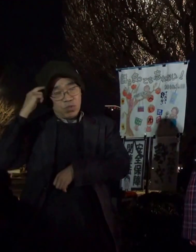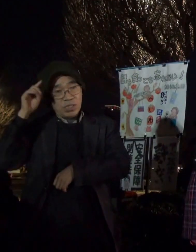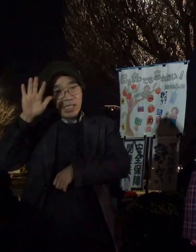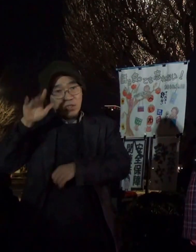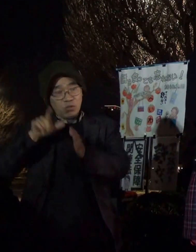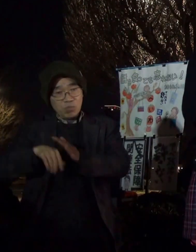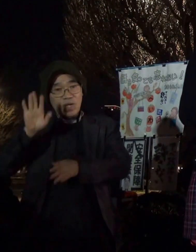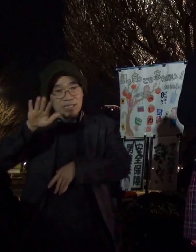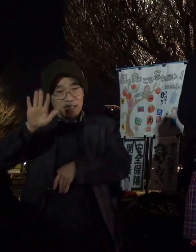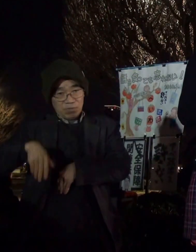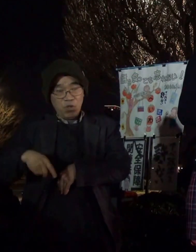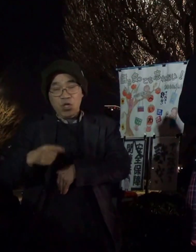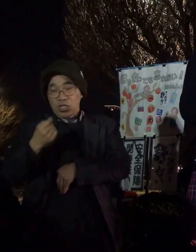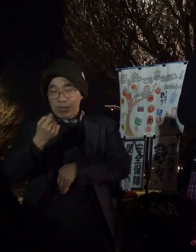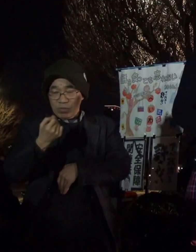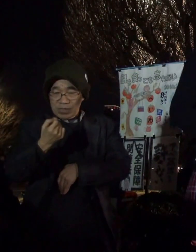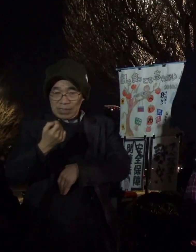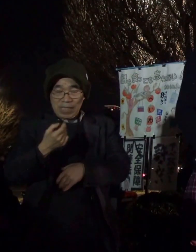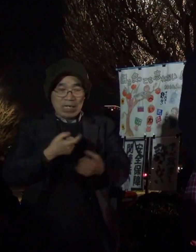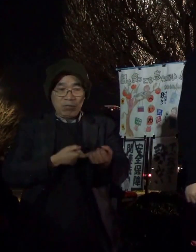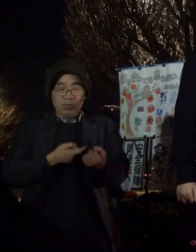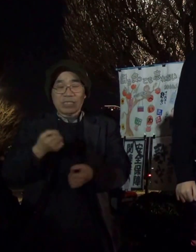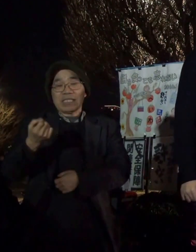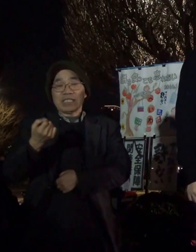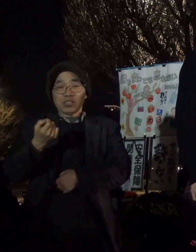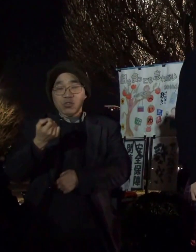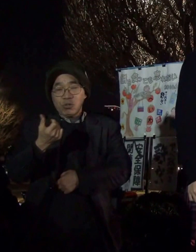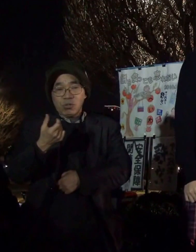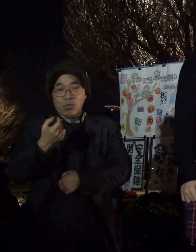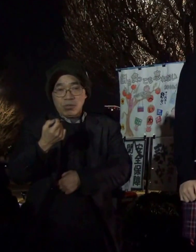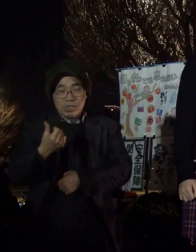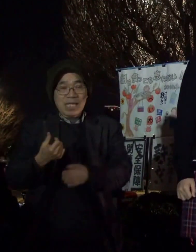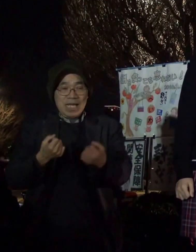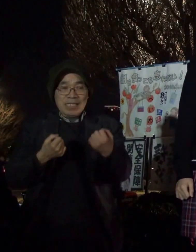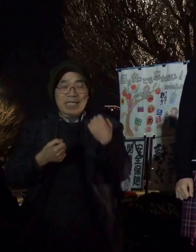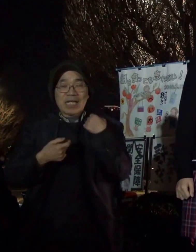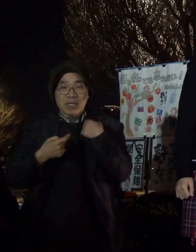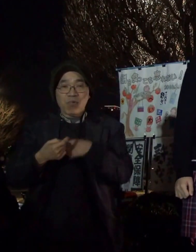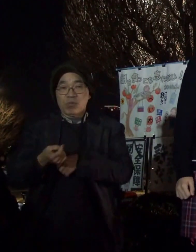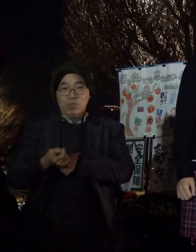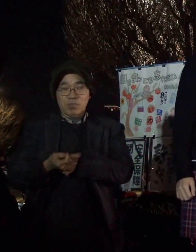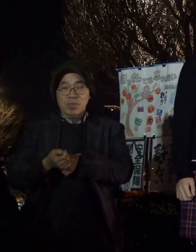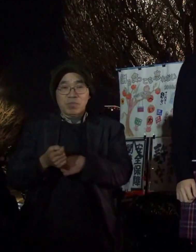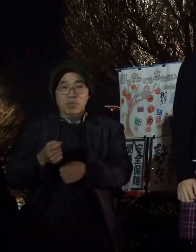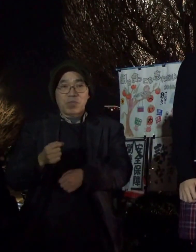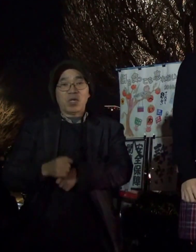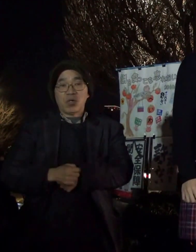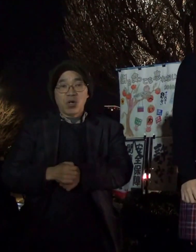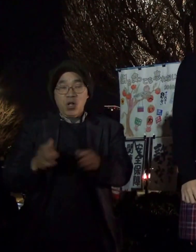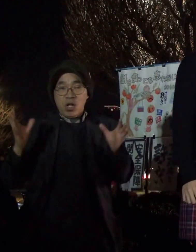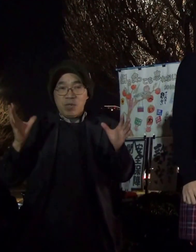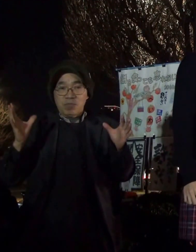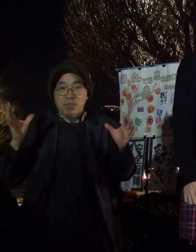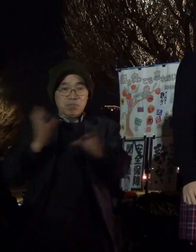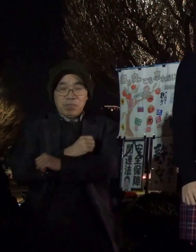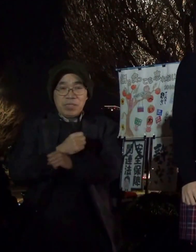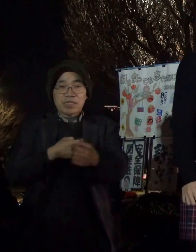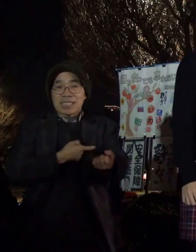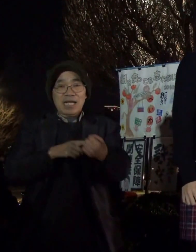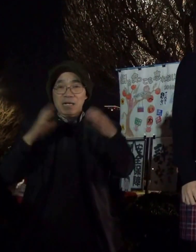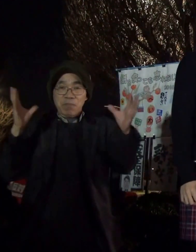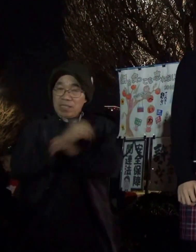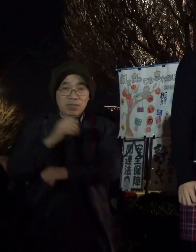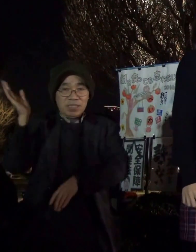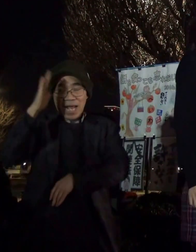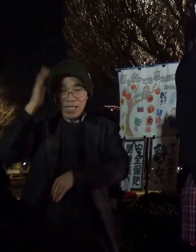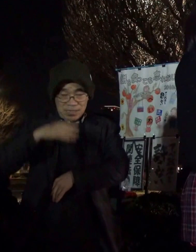けど、でも微力でもそれは無力じゃないと、もう本当にそう思ってできることから行動していきたいなというふ